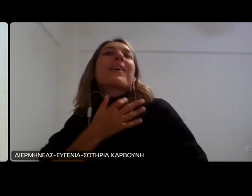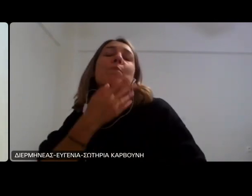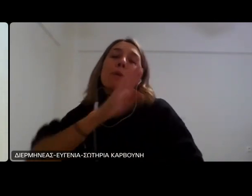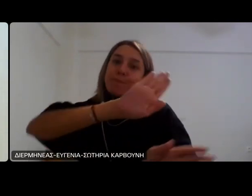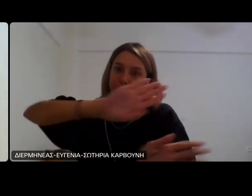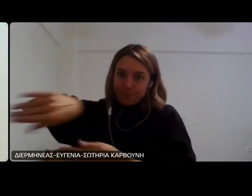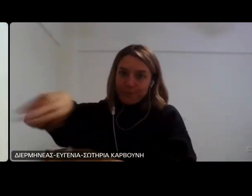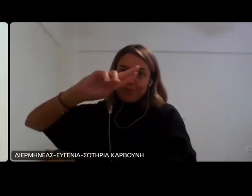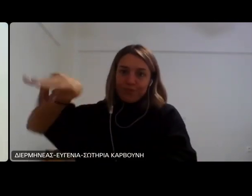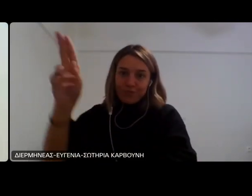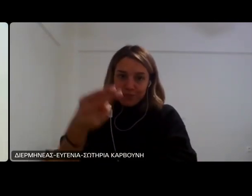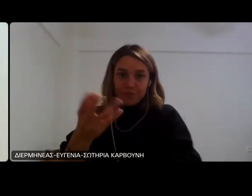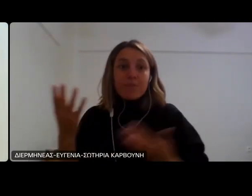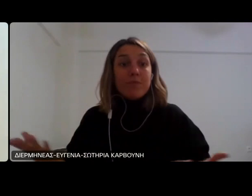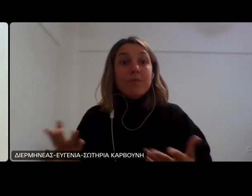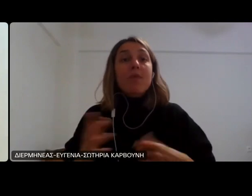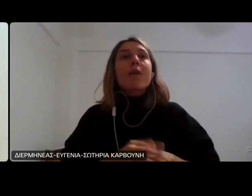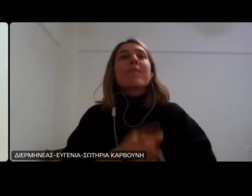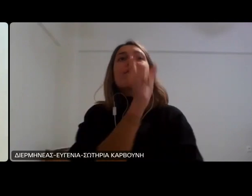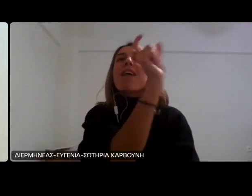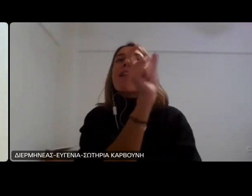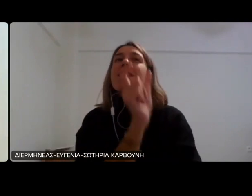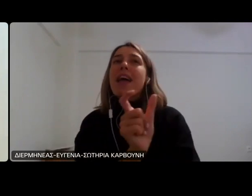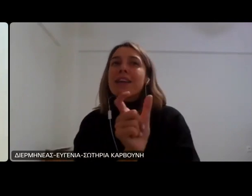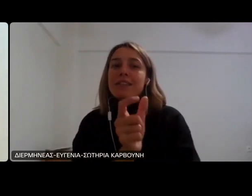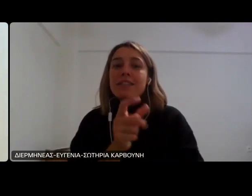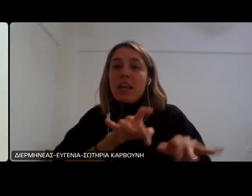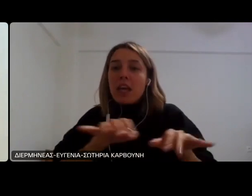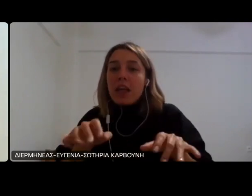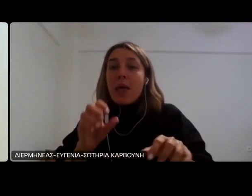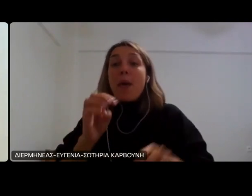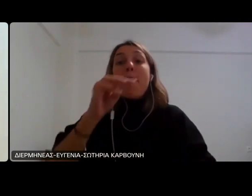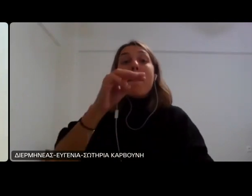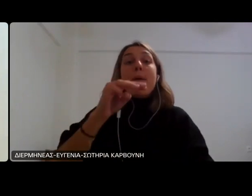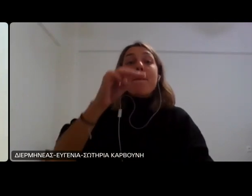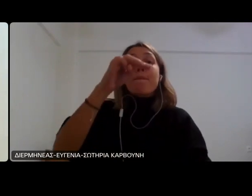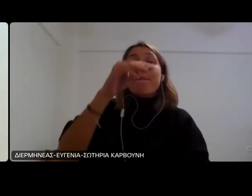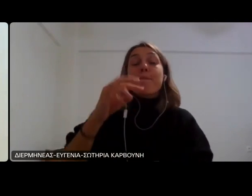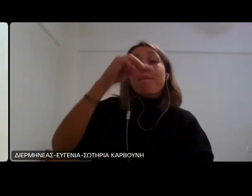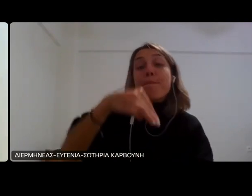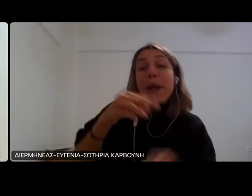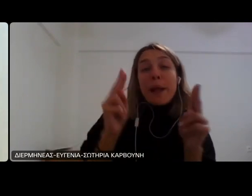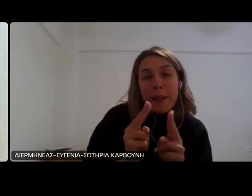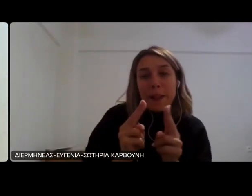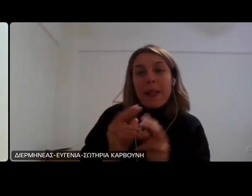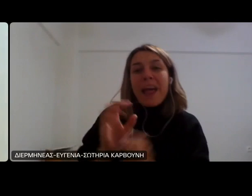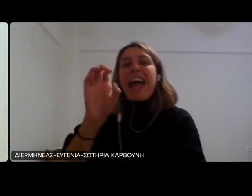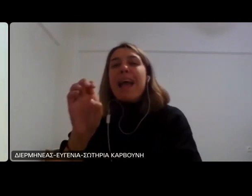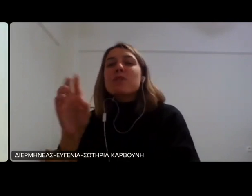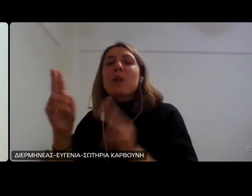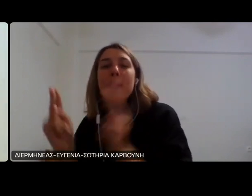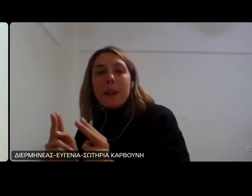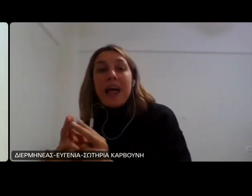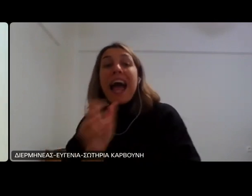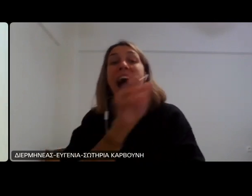διατηρήσουμε, για να διατηρήσουμε ένα αρκτικό λέξο, είναι αυτό που σας γράφω στο chat, μικρό μη και μικρό έψιλον, ώστε να κρατήσει το με. Άτομα με